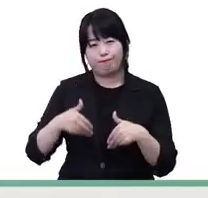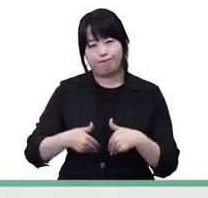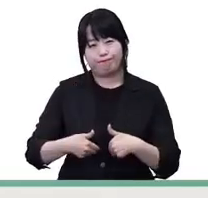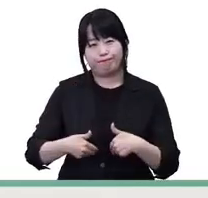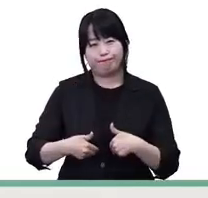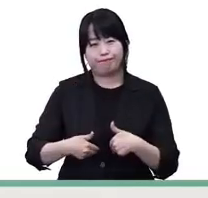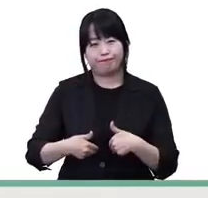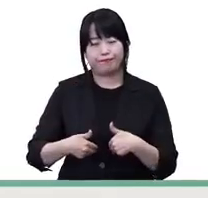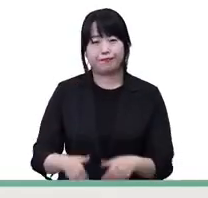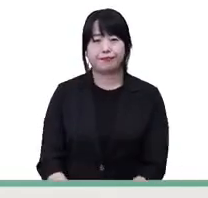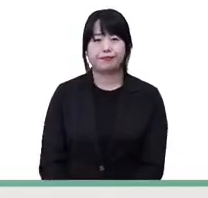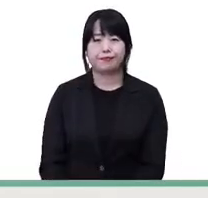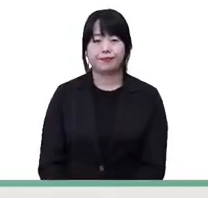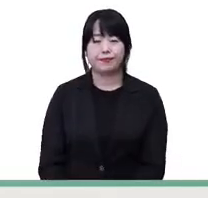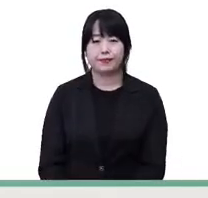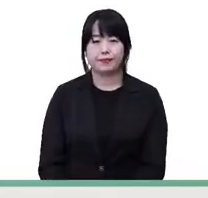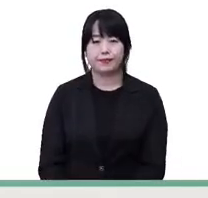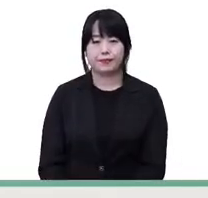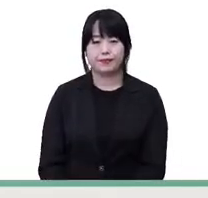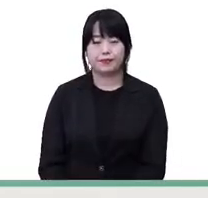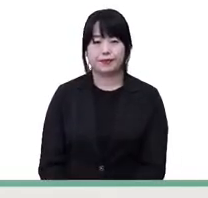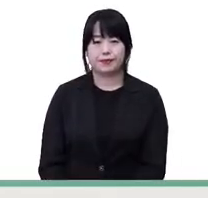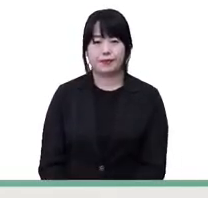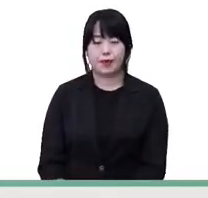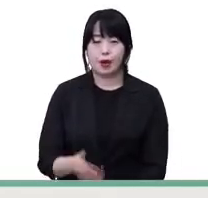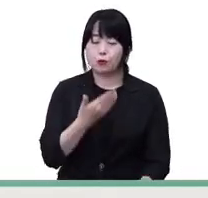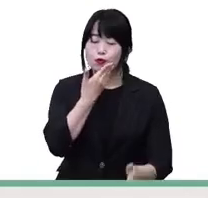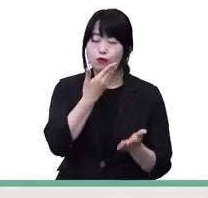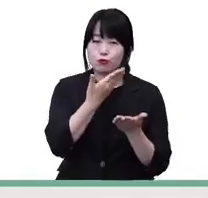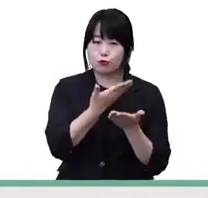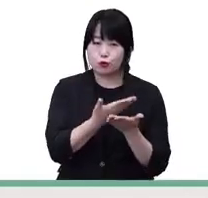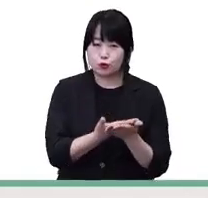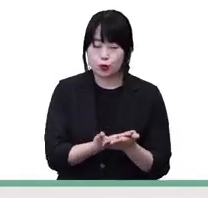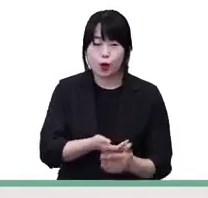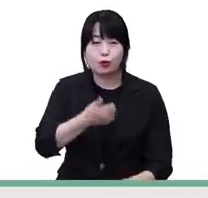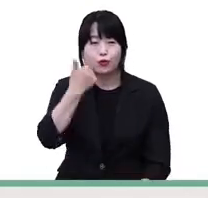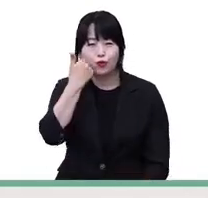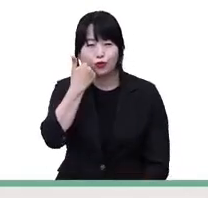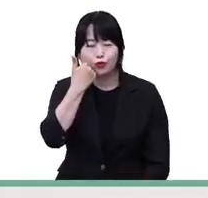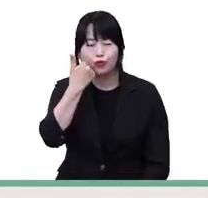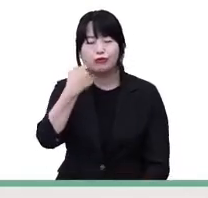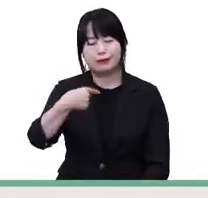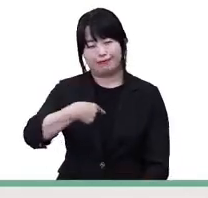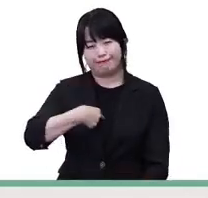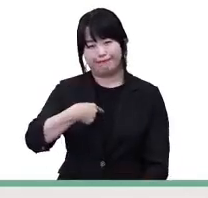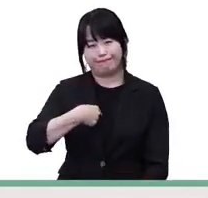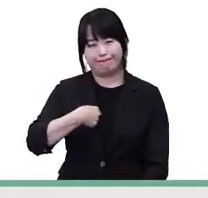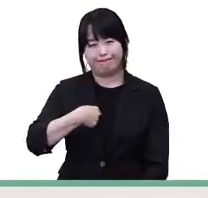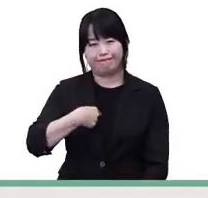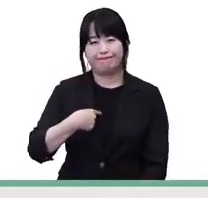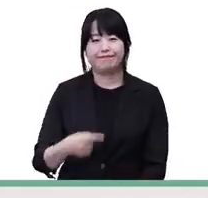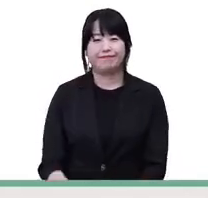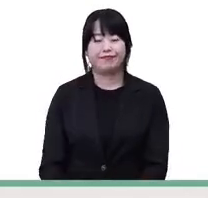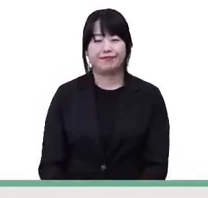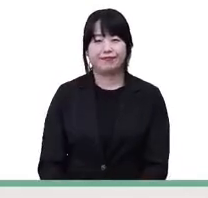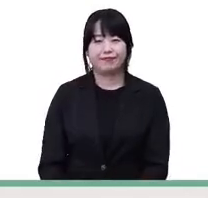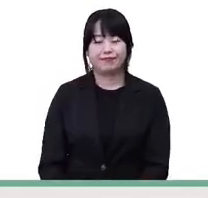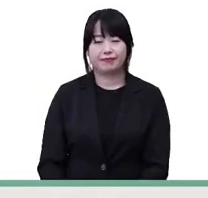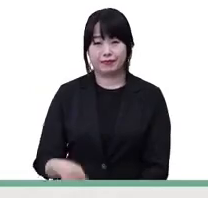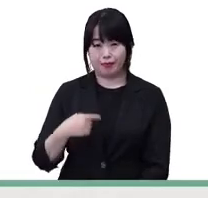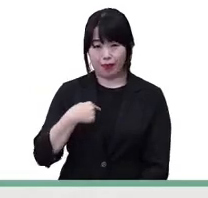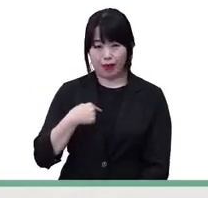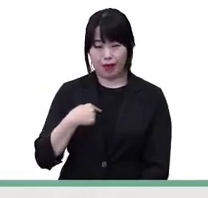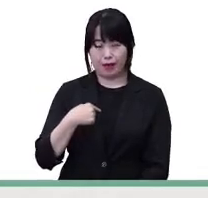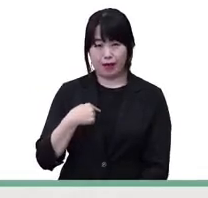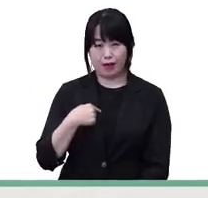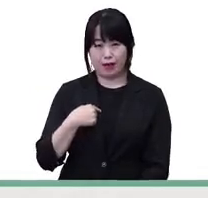정말 정말 필요합니다. 그리고 이제 가장 소중한 건 나라는 존재다라고 이렇게 한 거는요. 이 나가